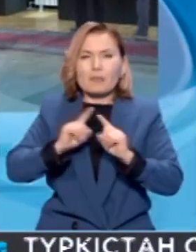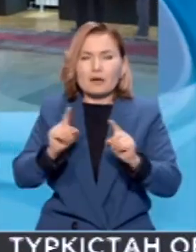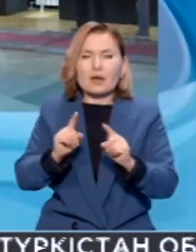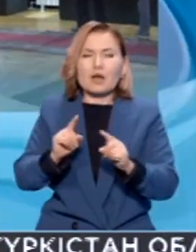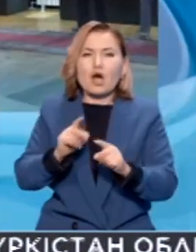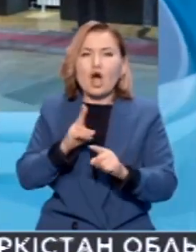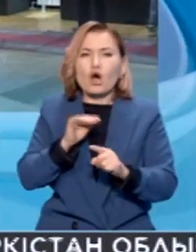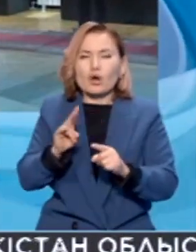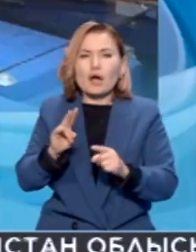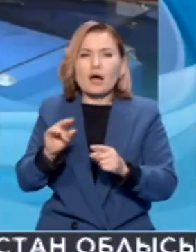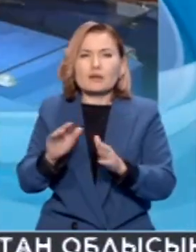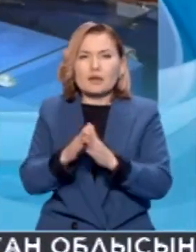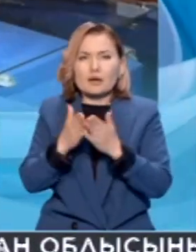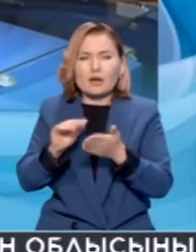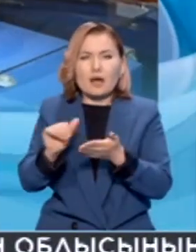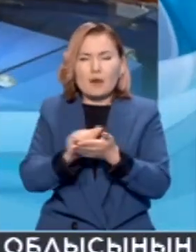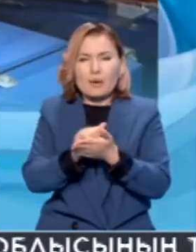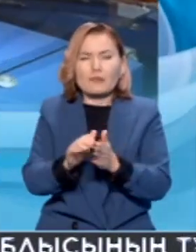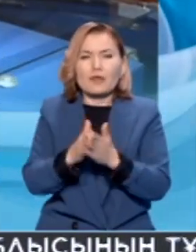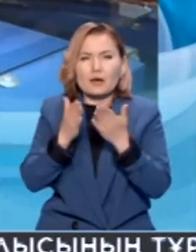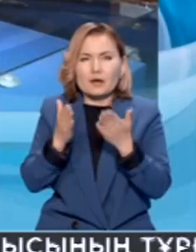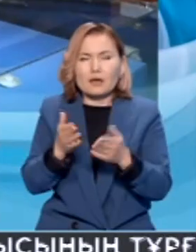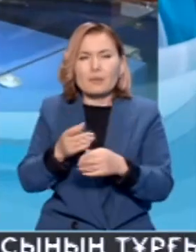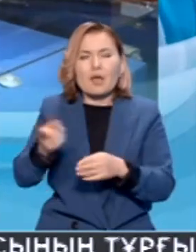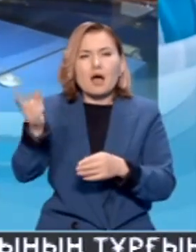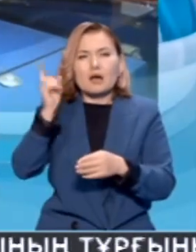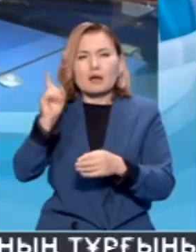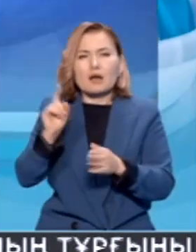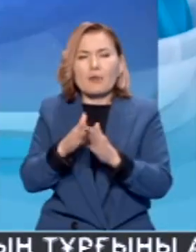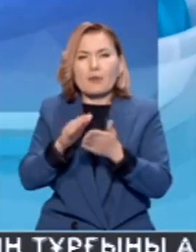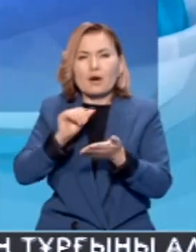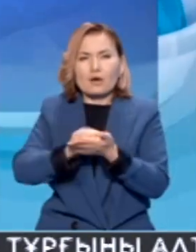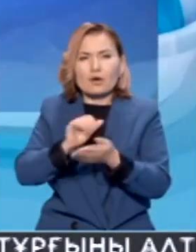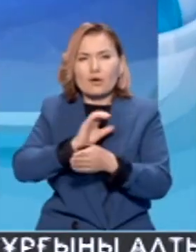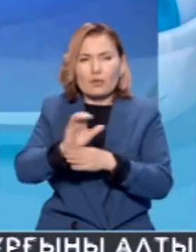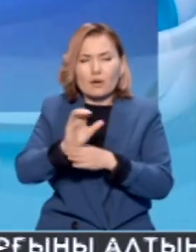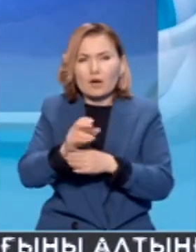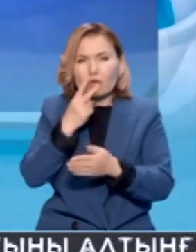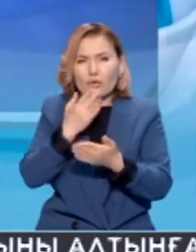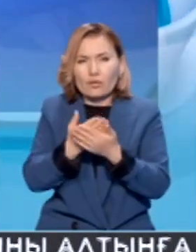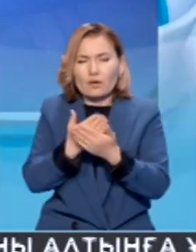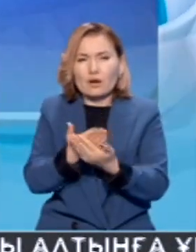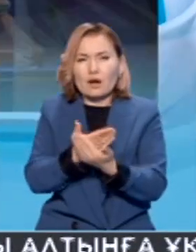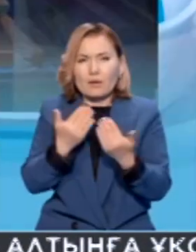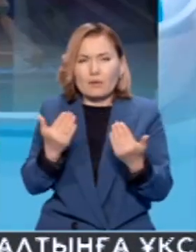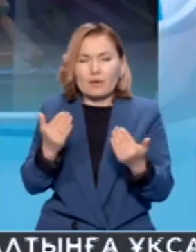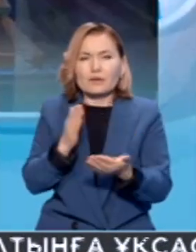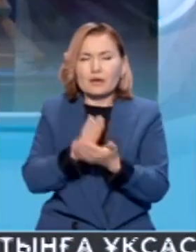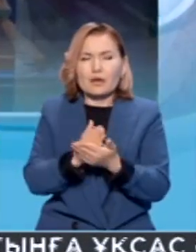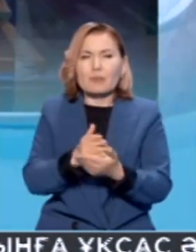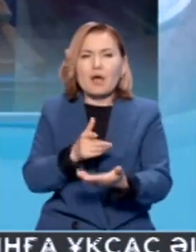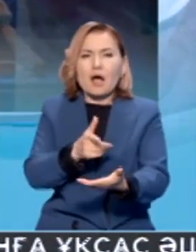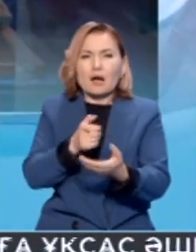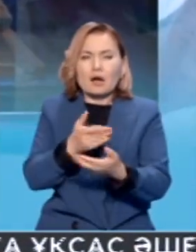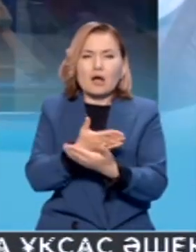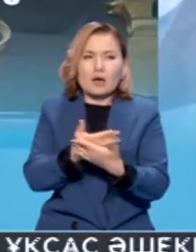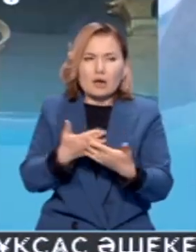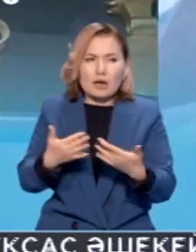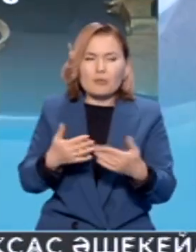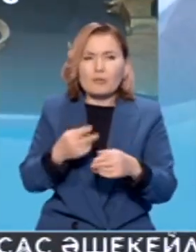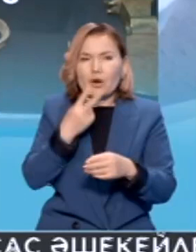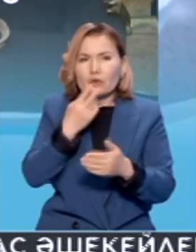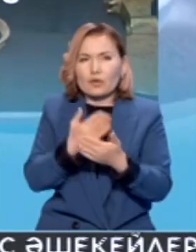Құран, Тәурат, Інжіл сияқты кітаптардың ертеректе жарық көрген түпнұсқалары қойылған. Сондай-ақ келушілер қару-жарақ коллекциясымен де таныса